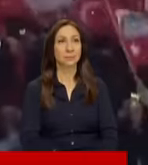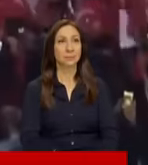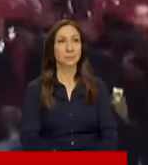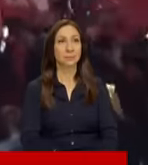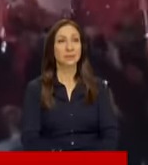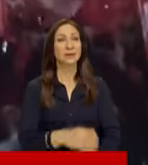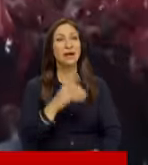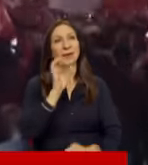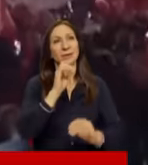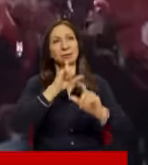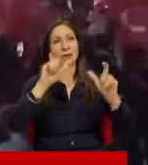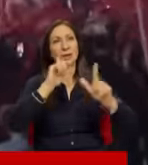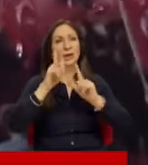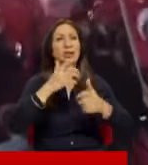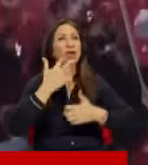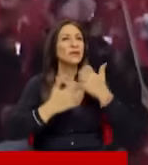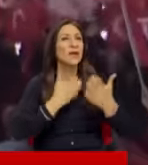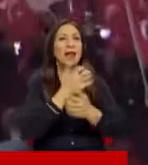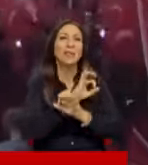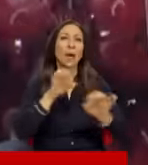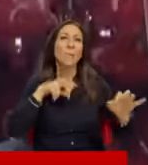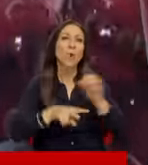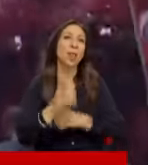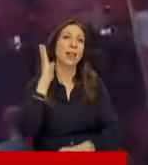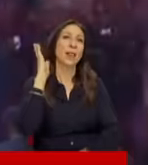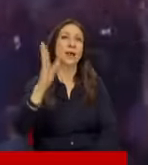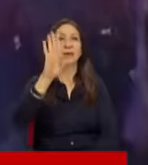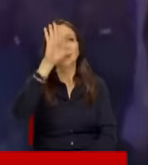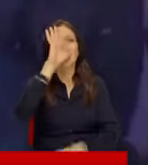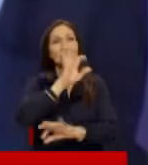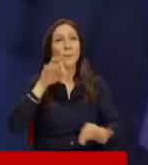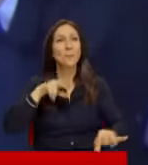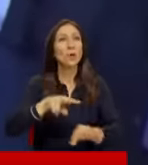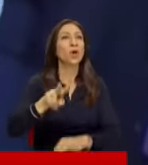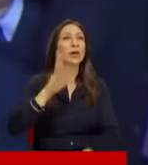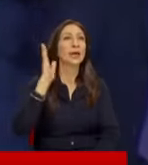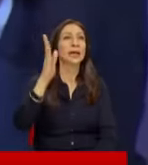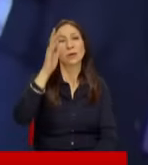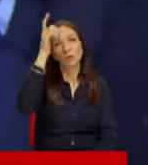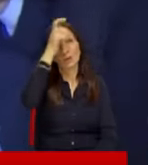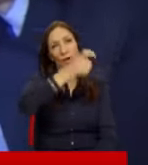Sevgiyle tam yol ileri İstanbul, tam yol ileri Türkiye.